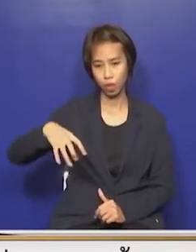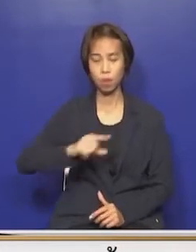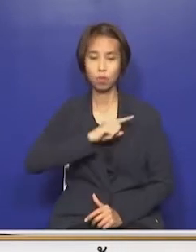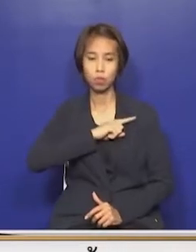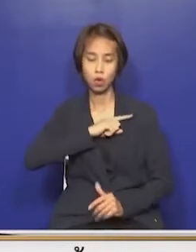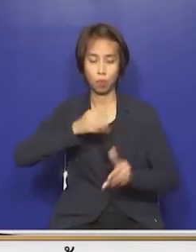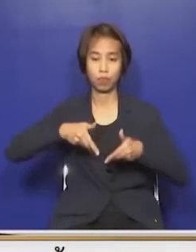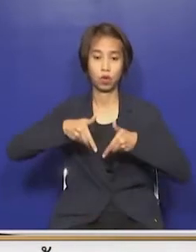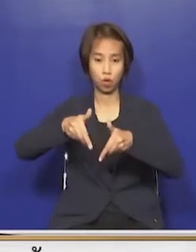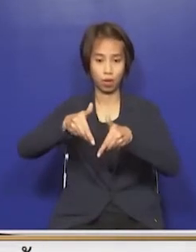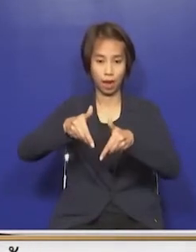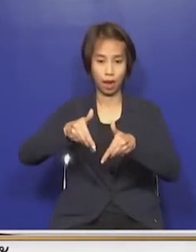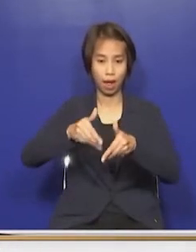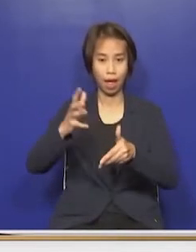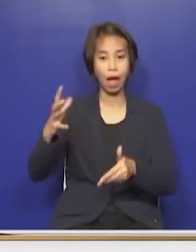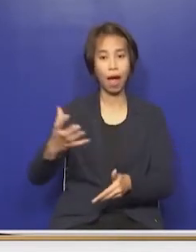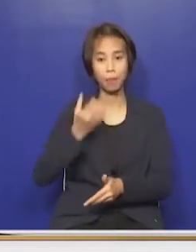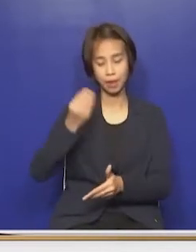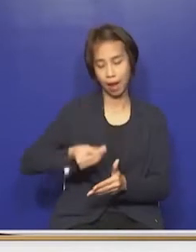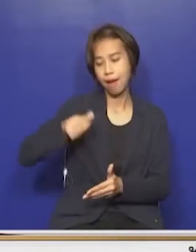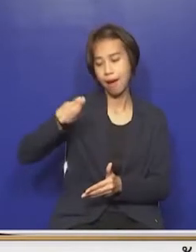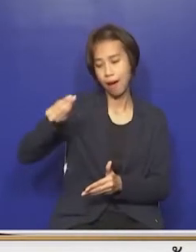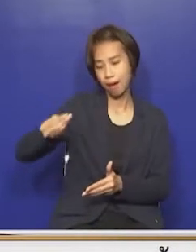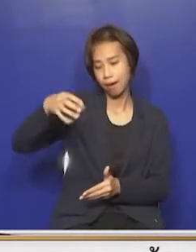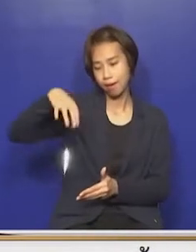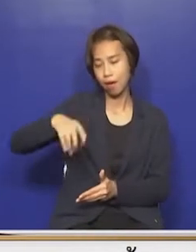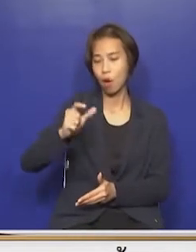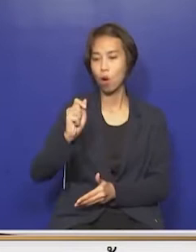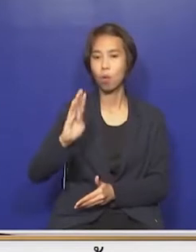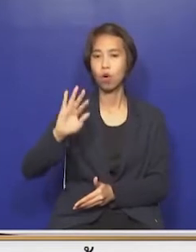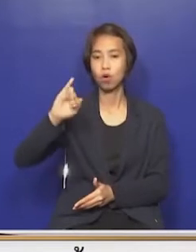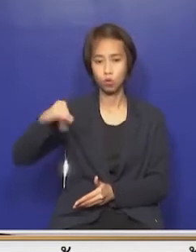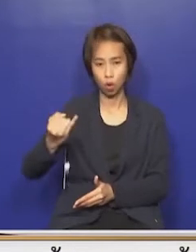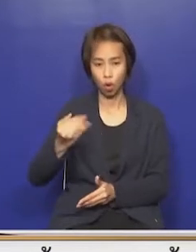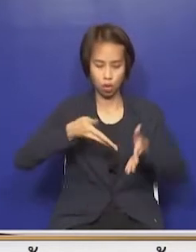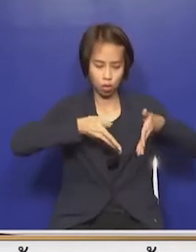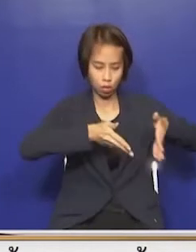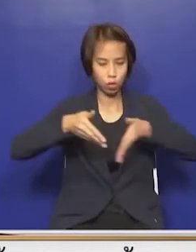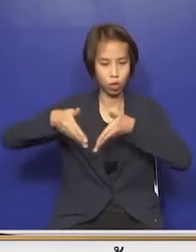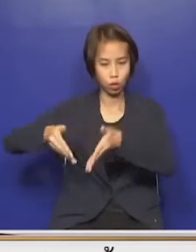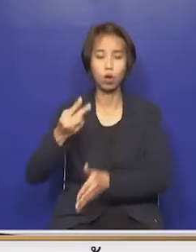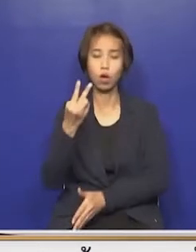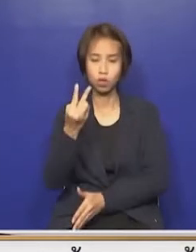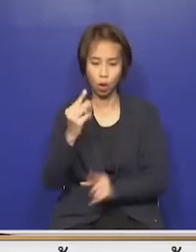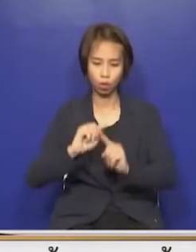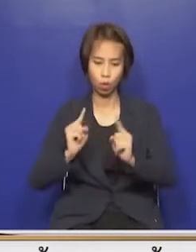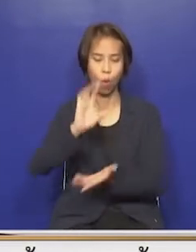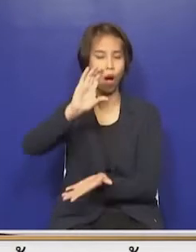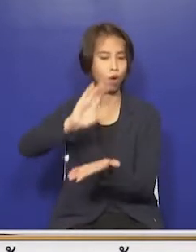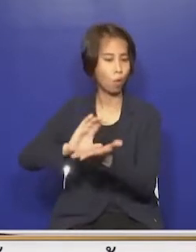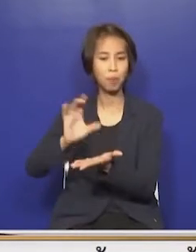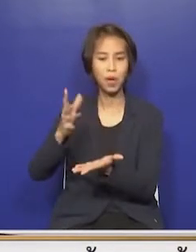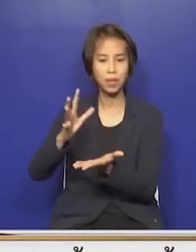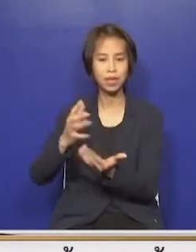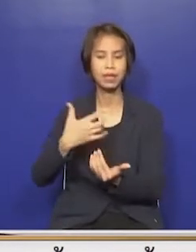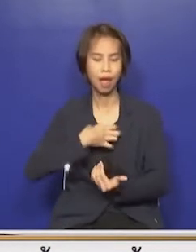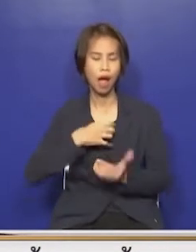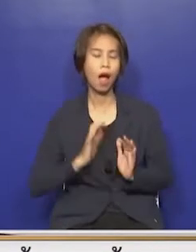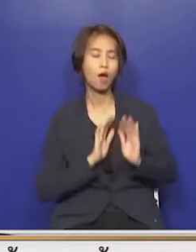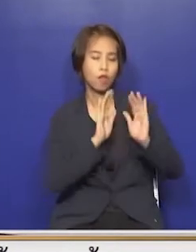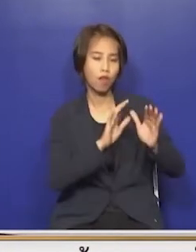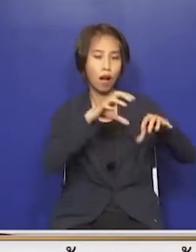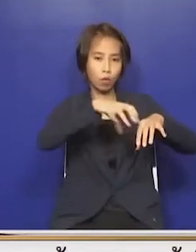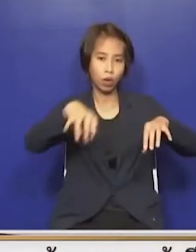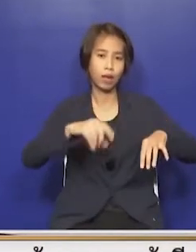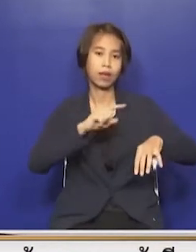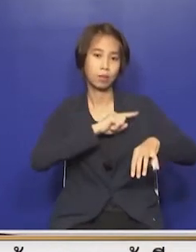ครับมา2สายนะครับไม่มีงบประมาณก็ฝากท่านประธานผ่านไปยังหน่วยงานที่รับผิดชอบนะครับโดยเฉพา